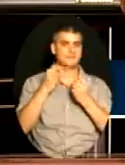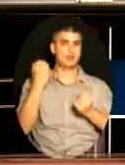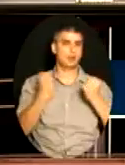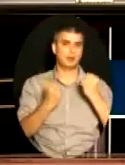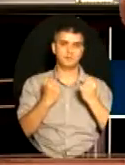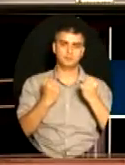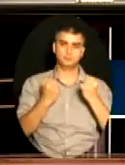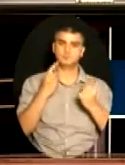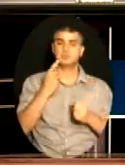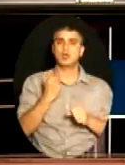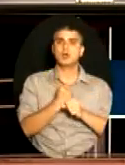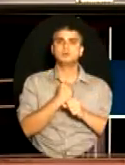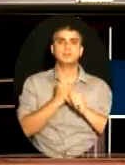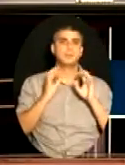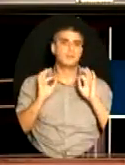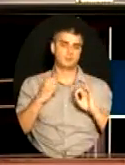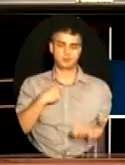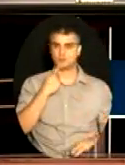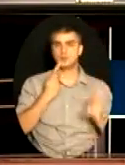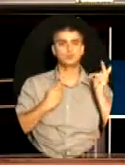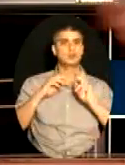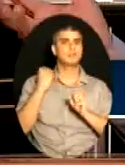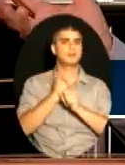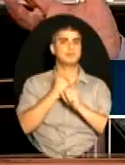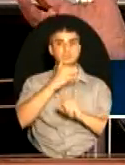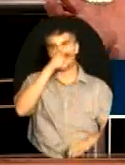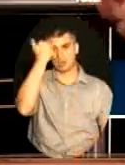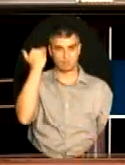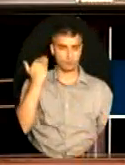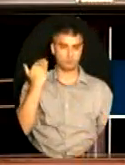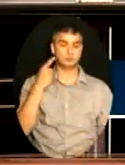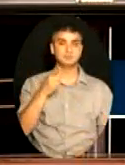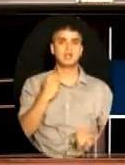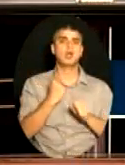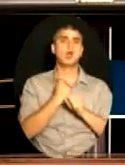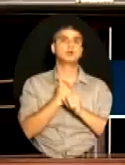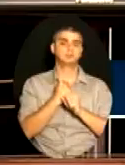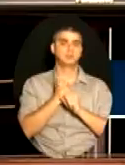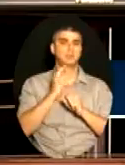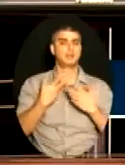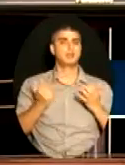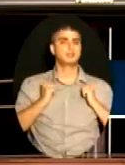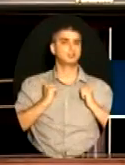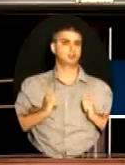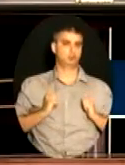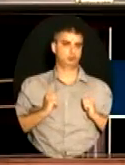וברחבים, זה יוצר באמת, אני אומר, מעבר למעשה החמור, זה יוצר גם חוסר